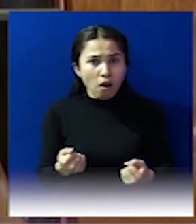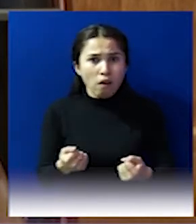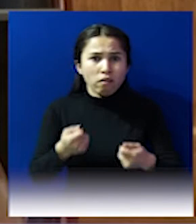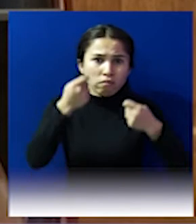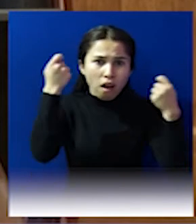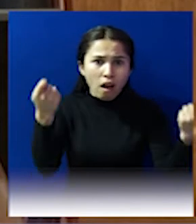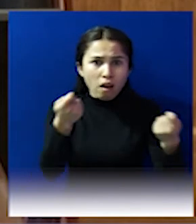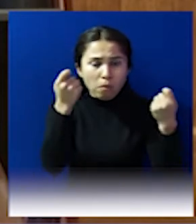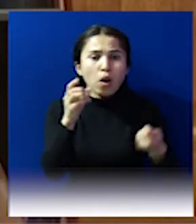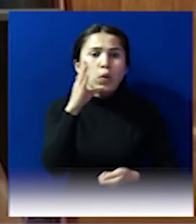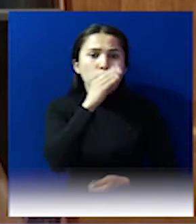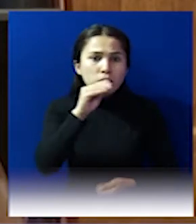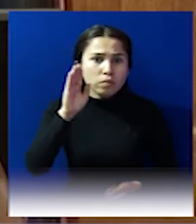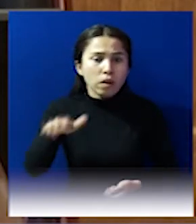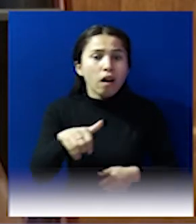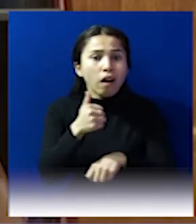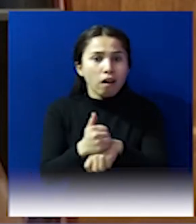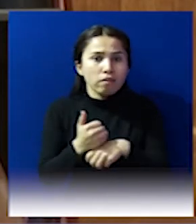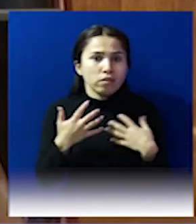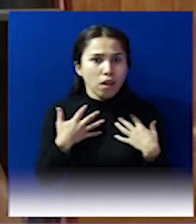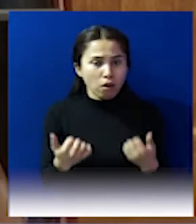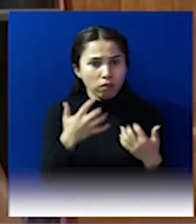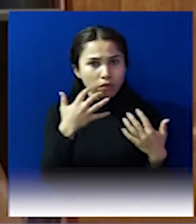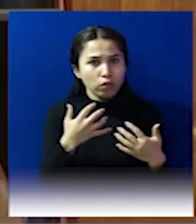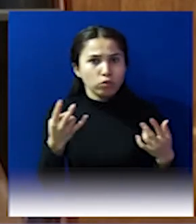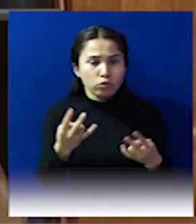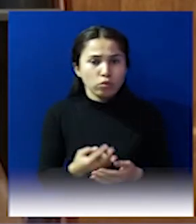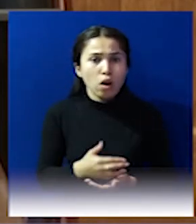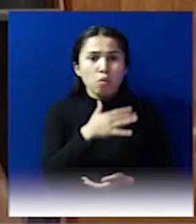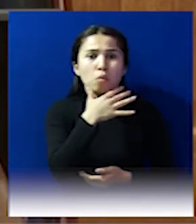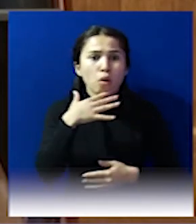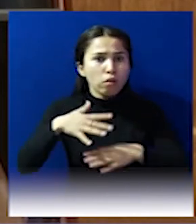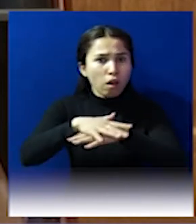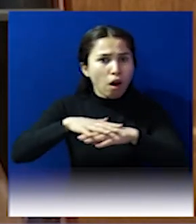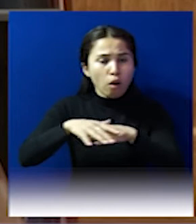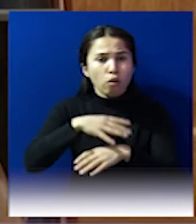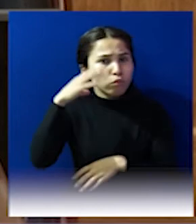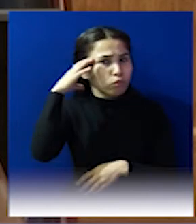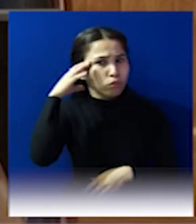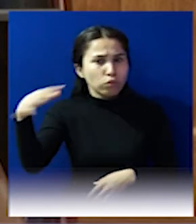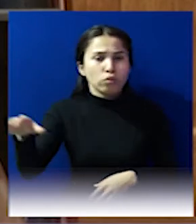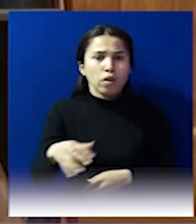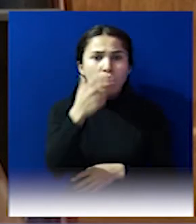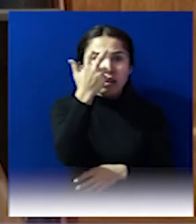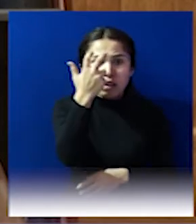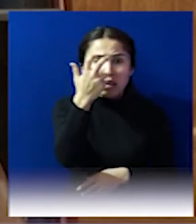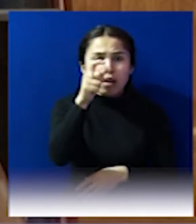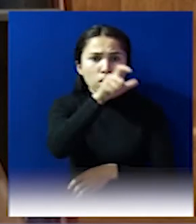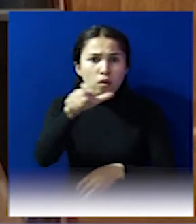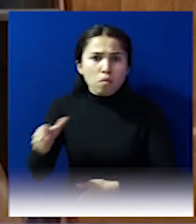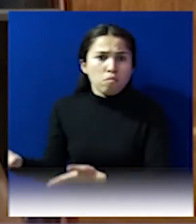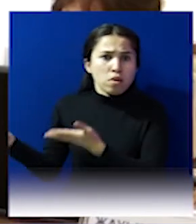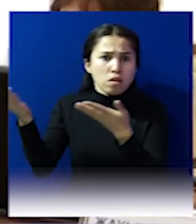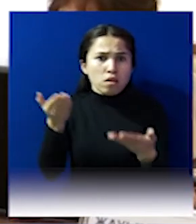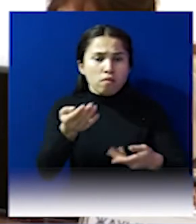төмен 28%. Дәл осындай жағдай Таласта 22, Шуда